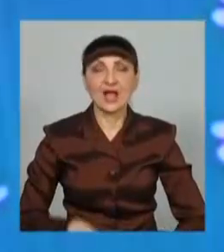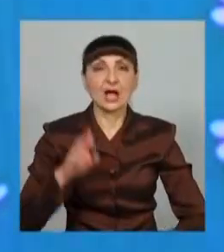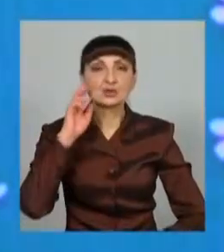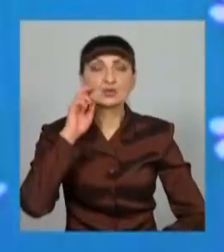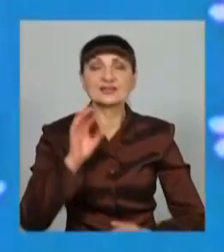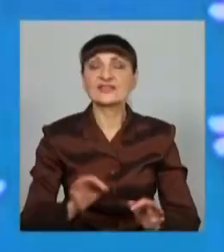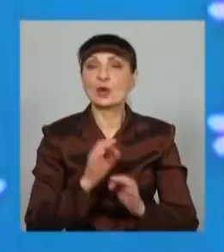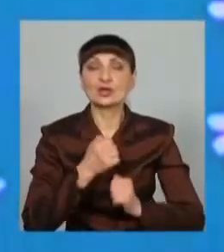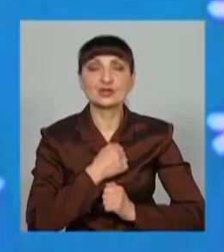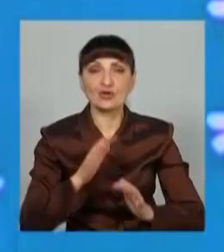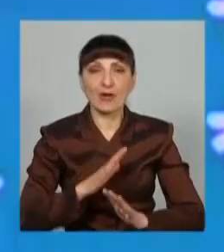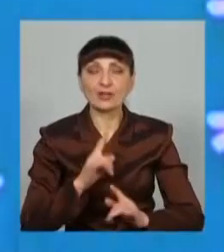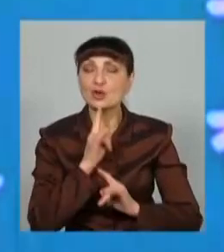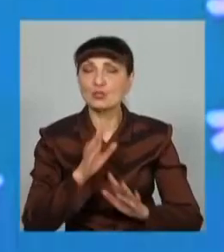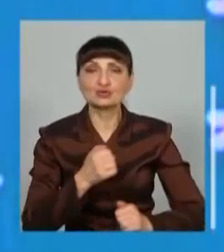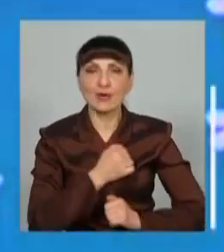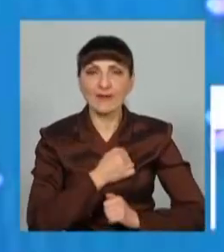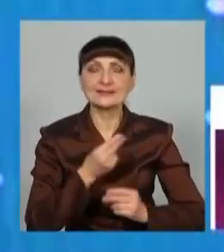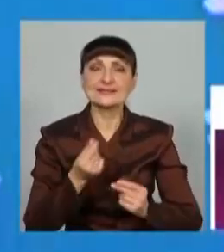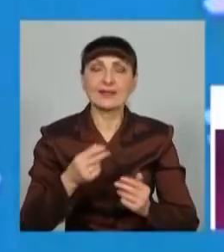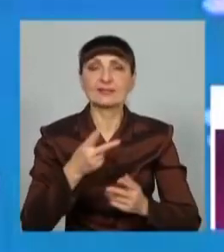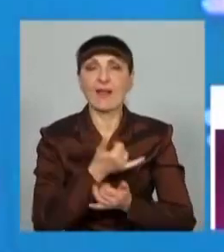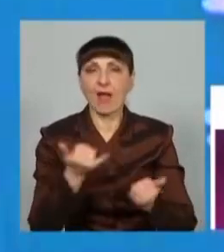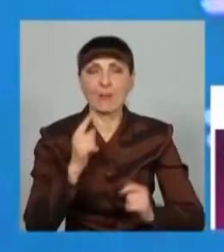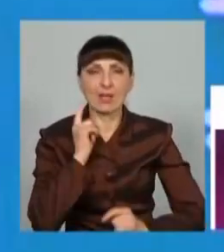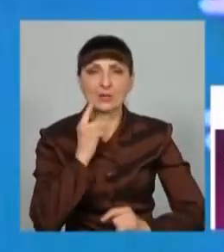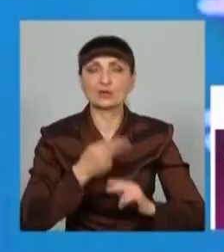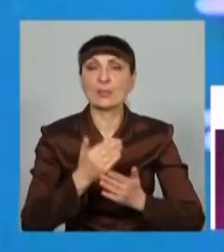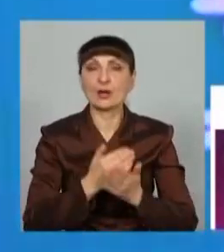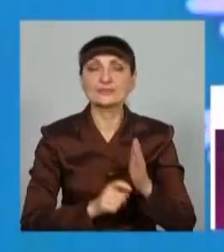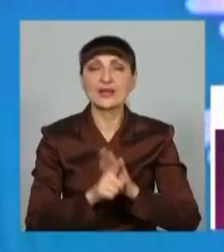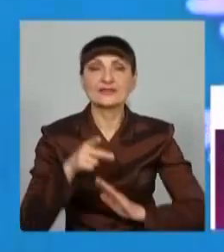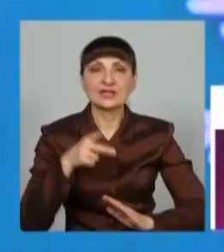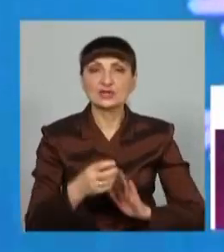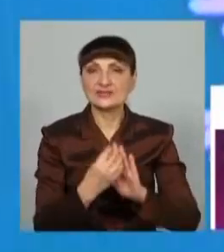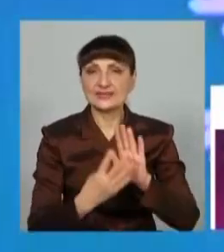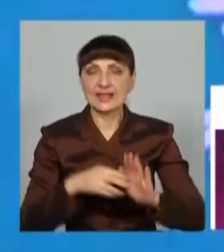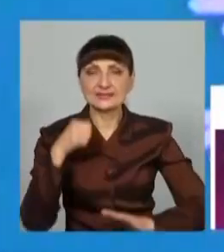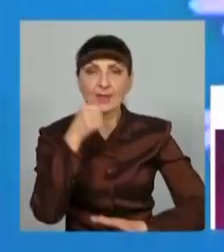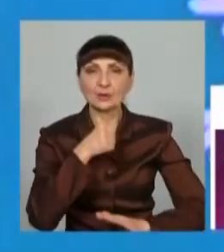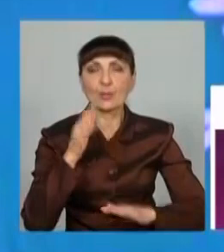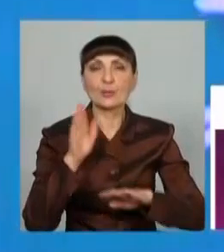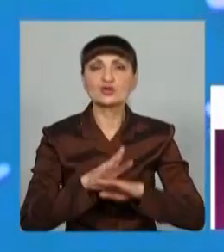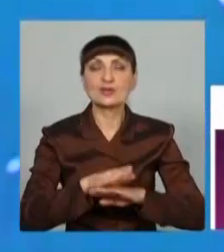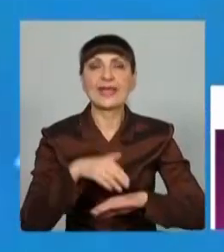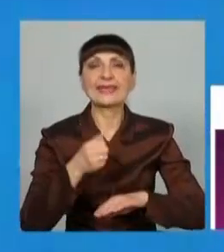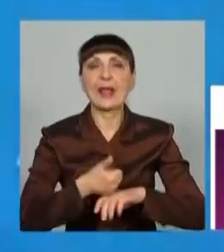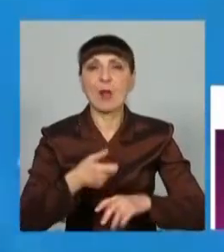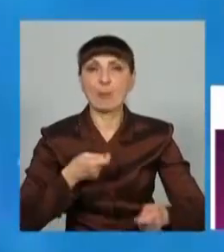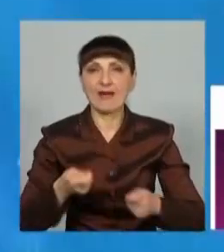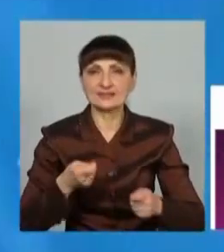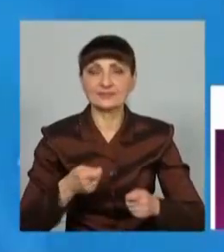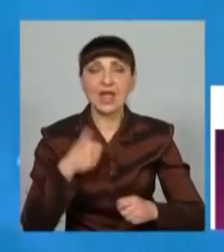Государство никогда не жалеет и не жалело сил, средств для молодежи. Эта программа стартовала в 2019 году по поручению Ельбаса. С тех